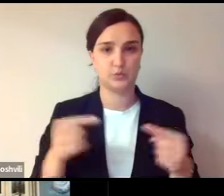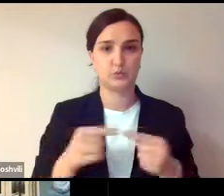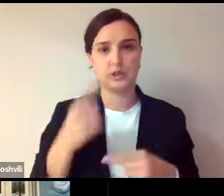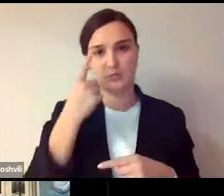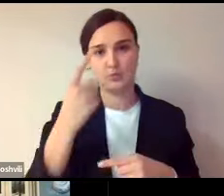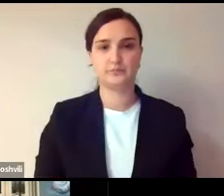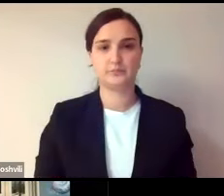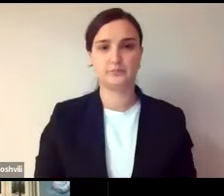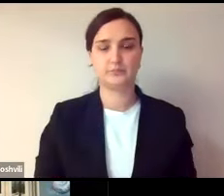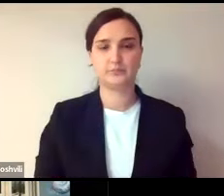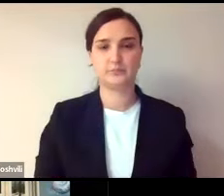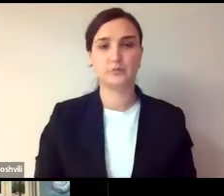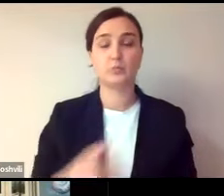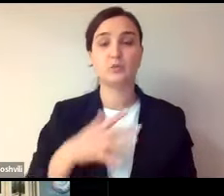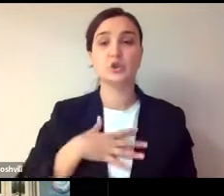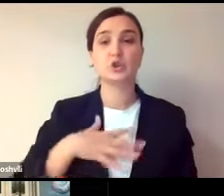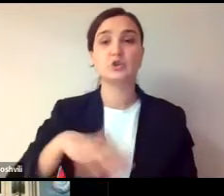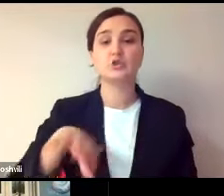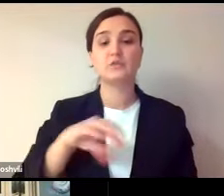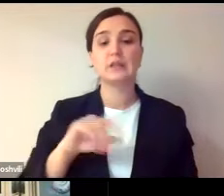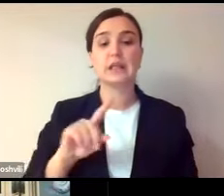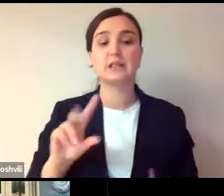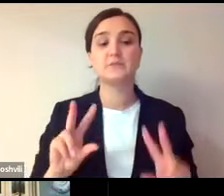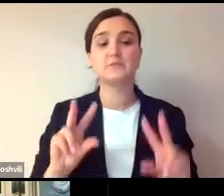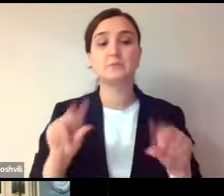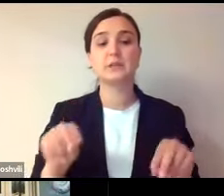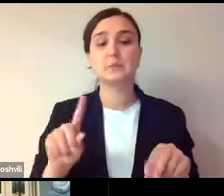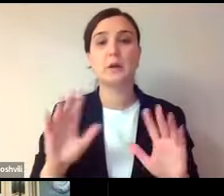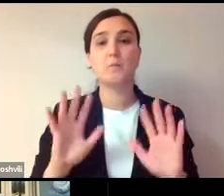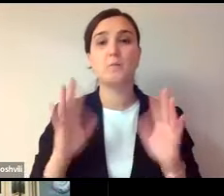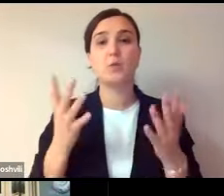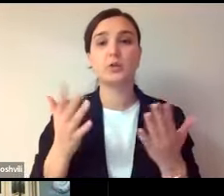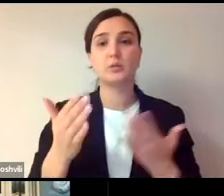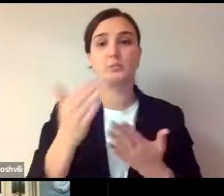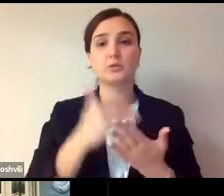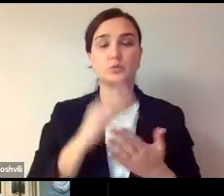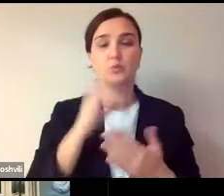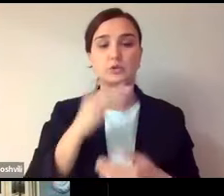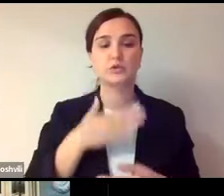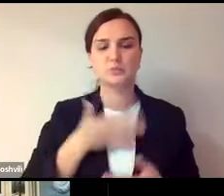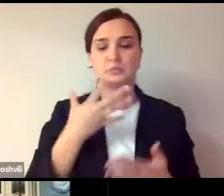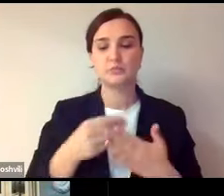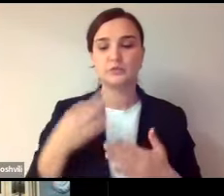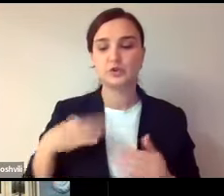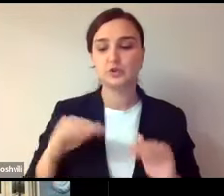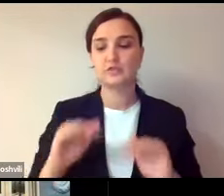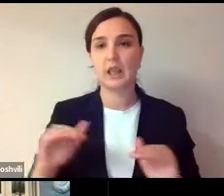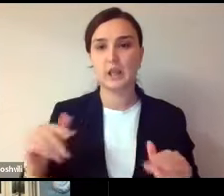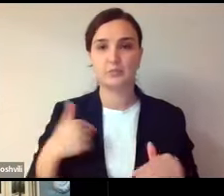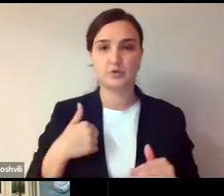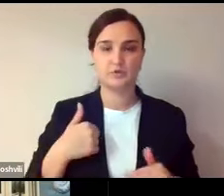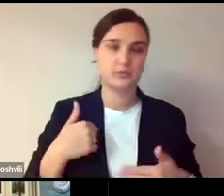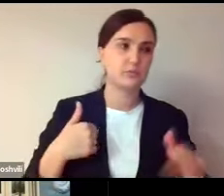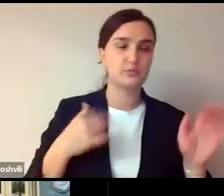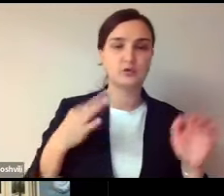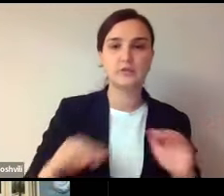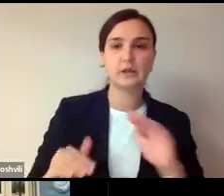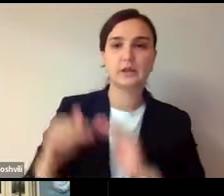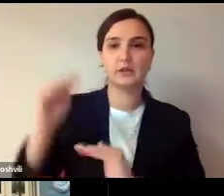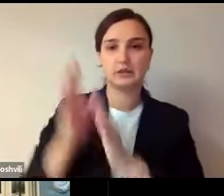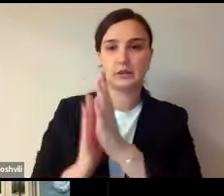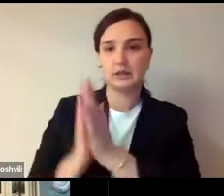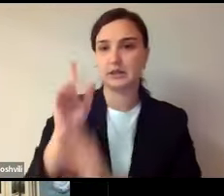რა მოხდება მას მერე, როცა ჩვენ შვილებს აღარ ვეყოლებით. ამიტომ ჩვენ უნდა